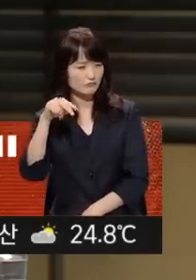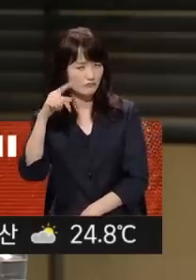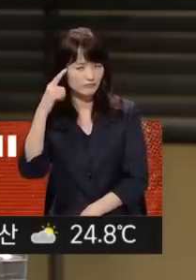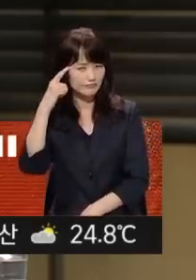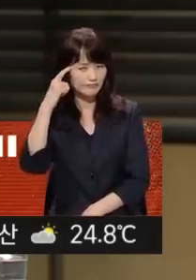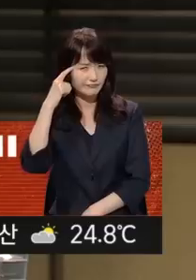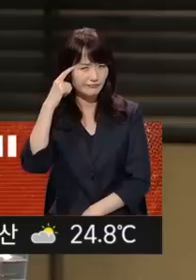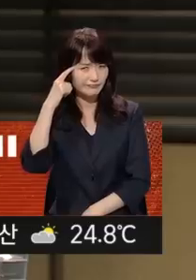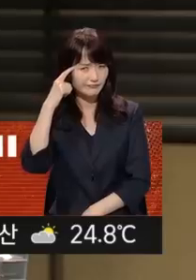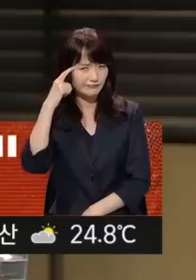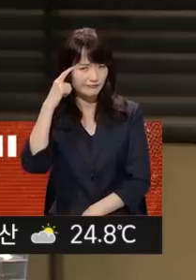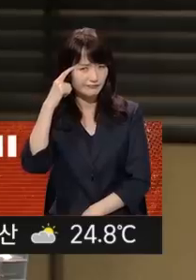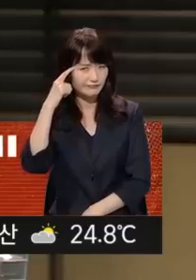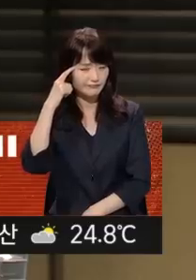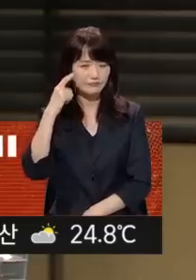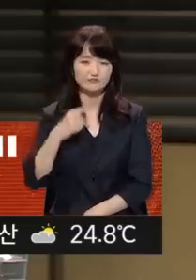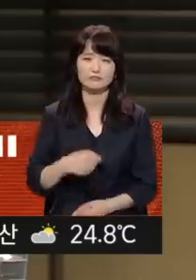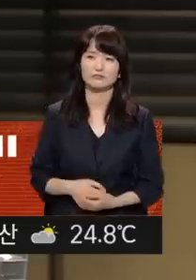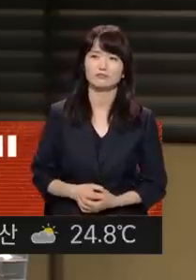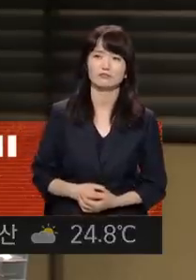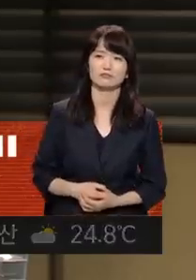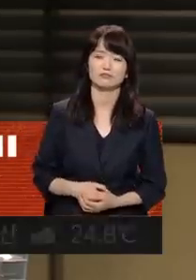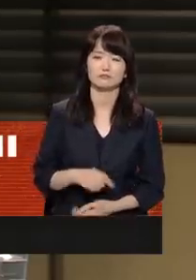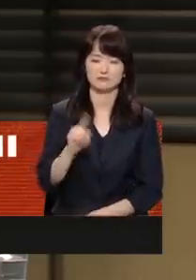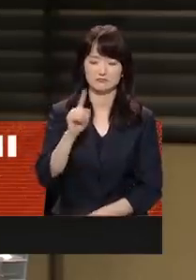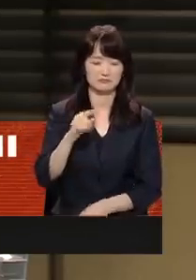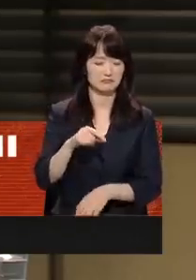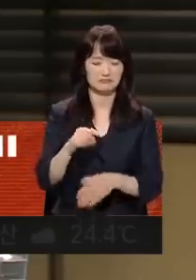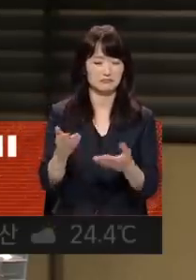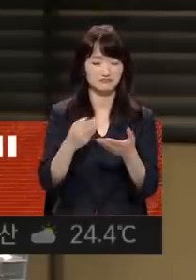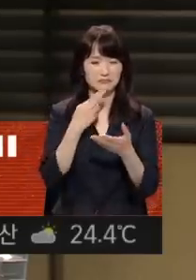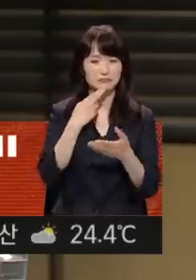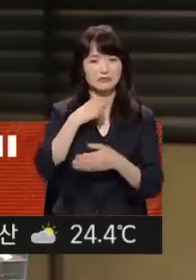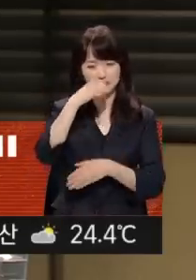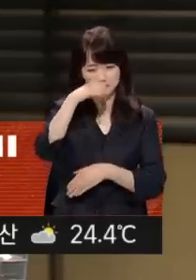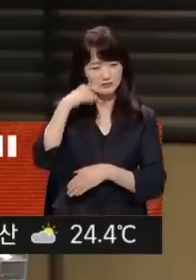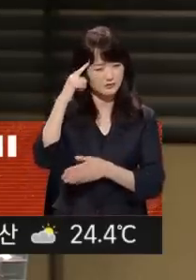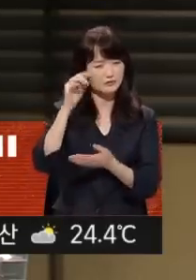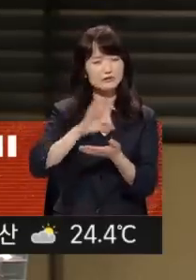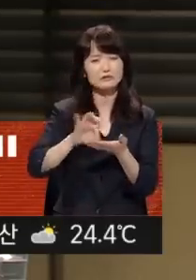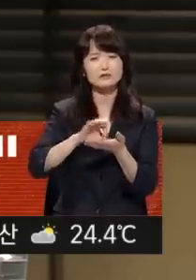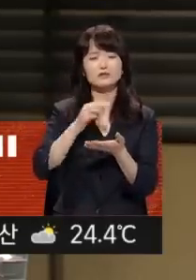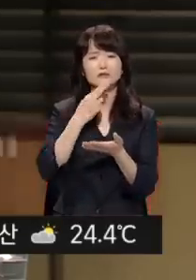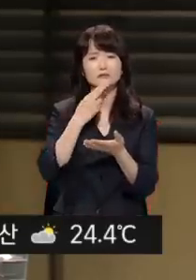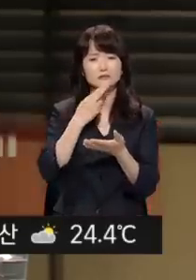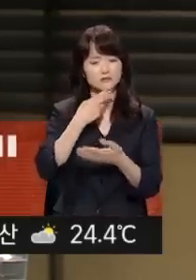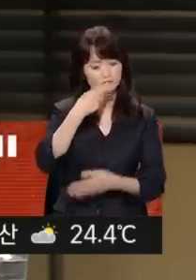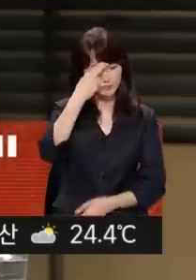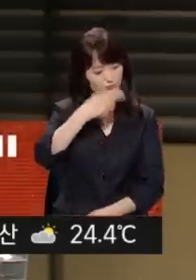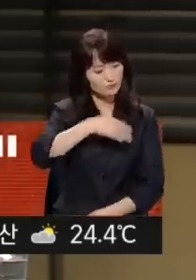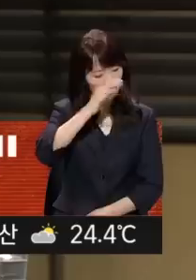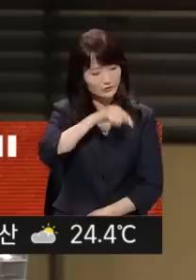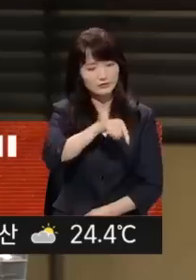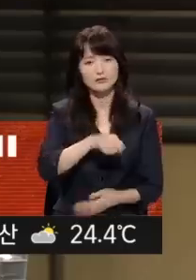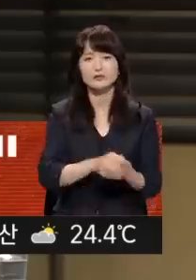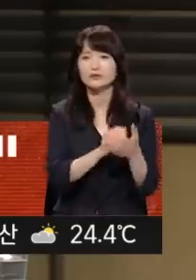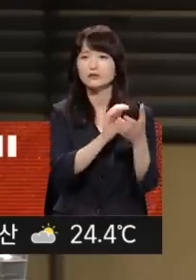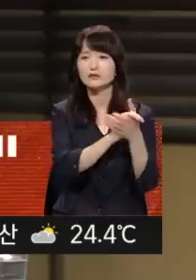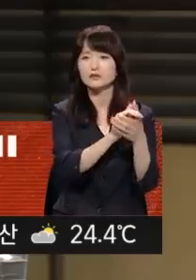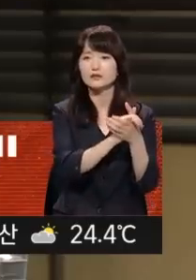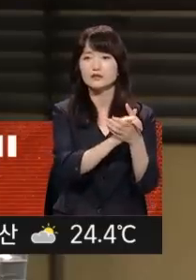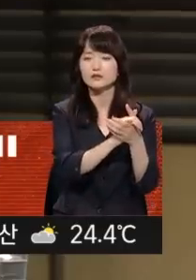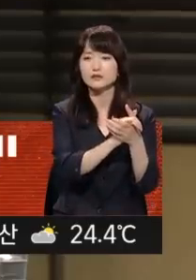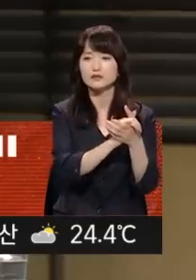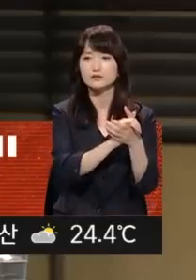생각을 하고 있다가 그래도 에이 뭐 별일 없겠지 하고 신경 쓰지 않고 술을 마셨다고 합니다 그러다가 다시 이제 친구들하고